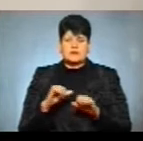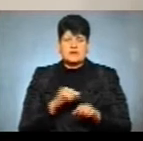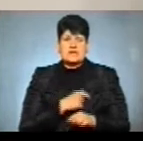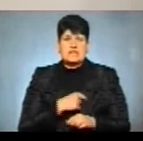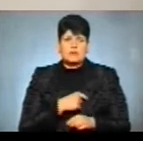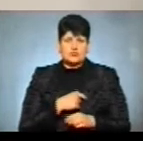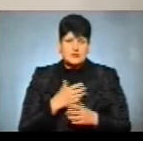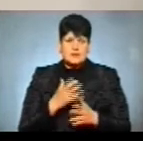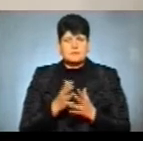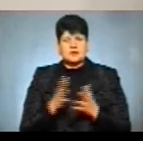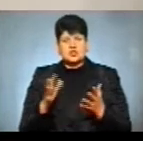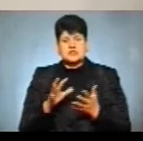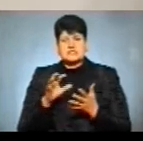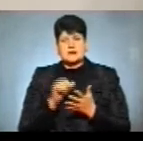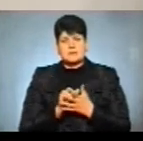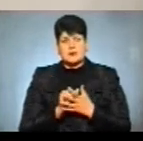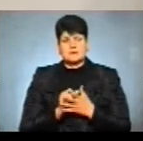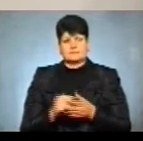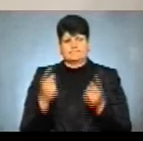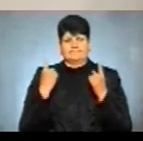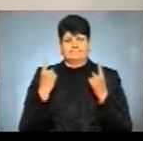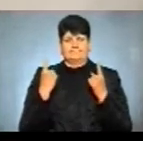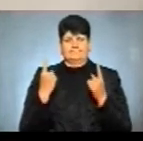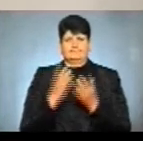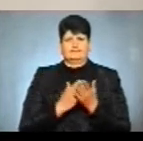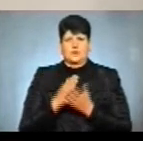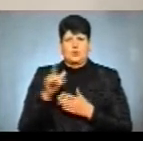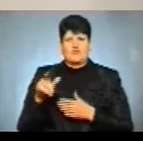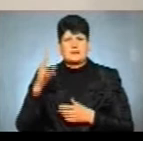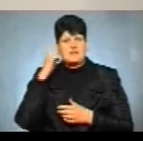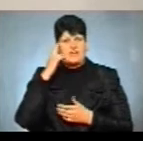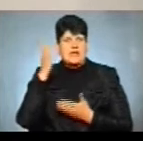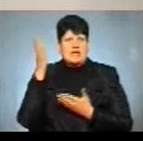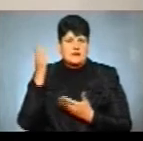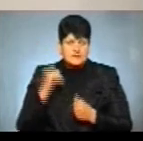депутатів, вони більше займаються топ-чиновниками у Києві.